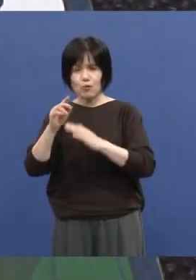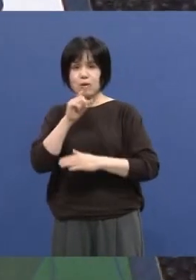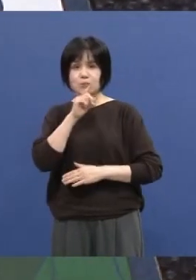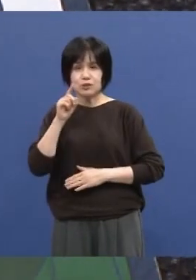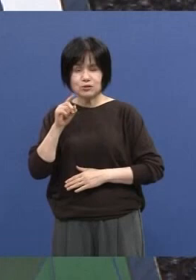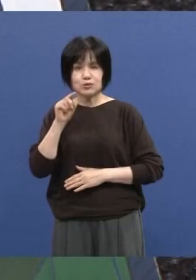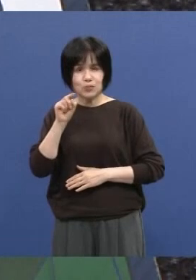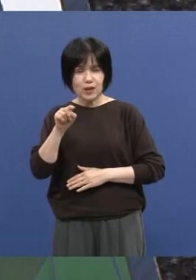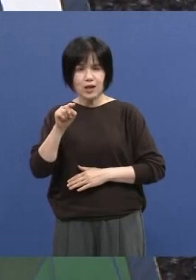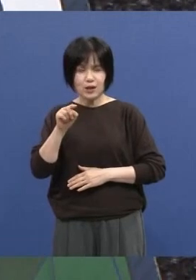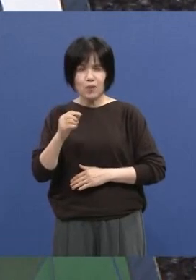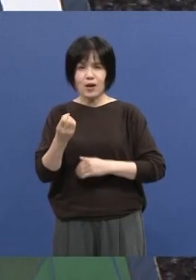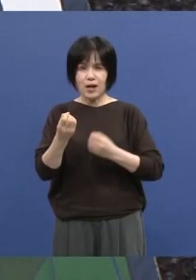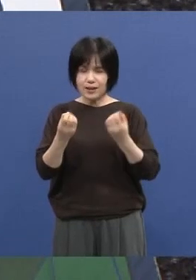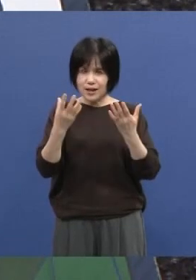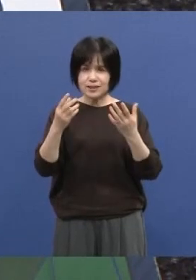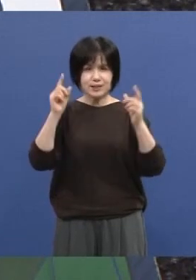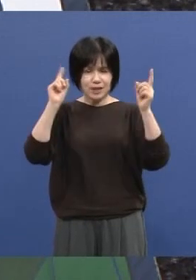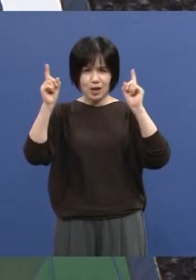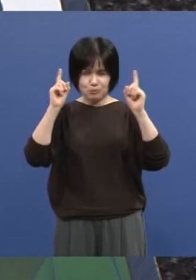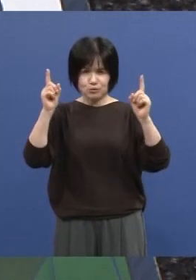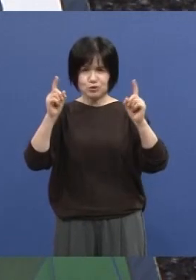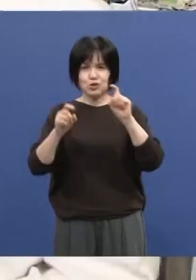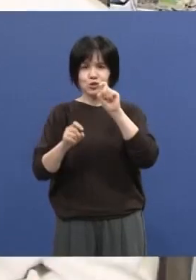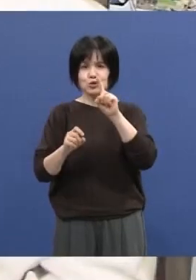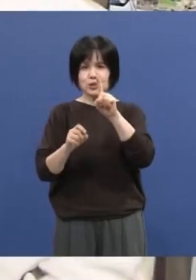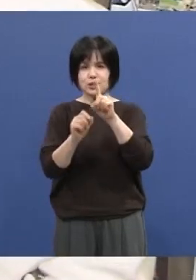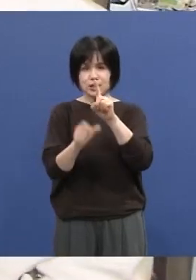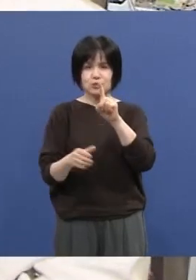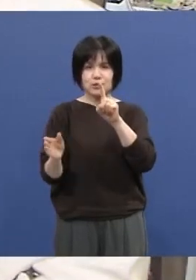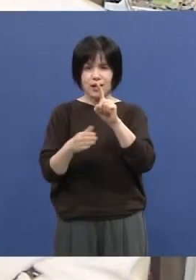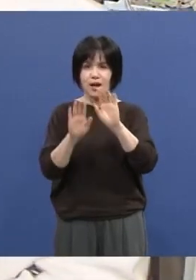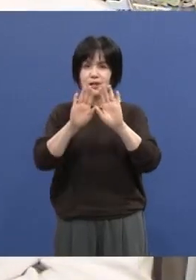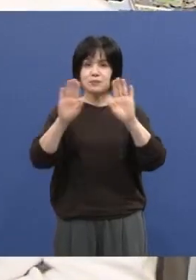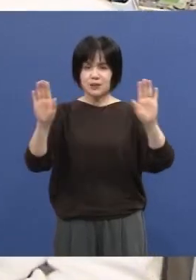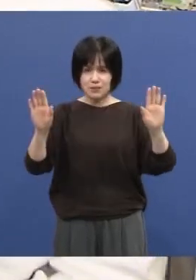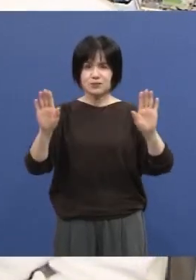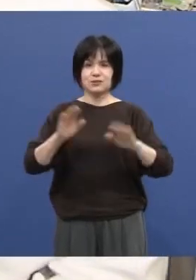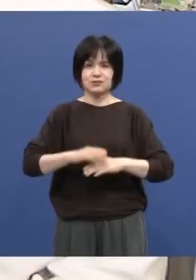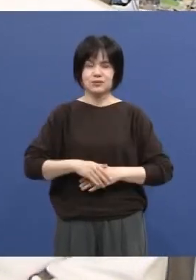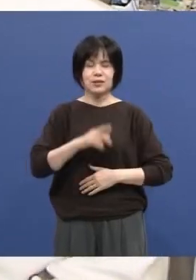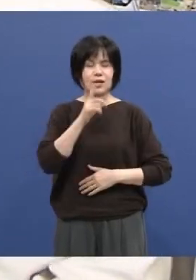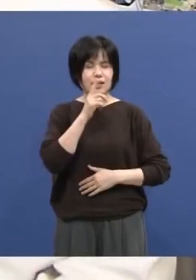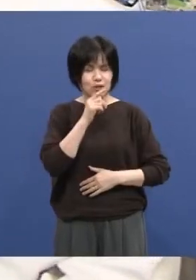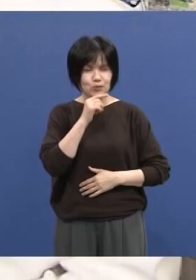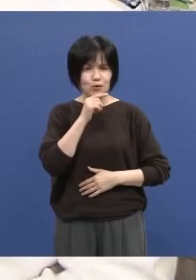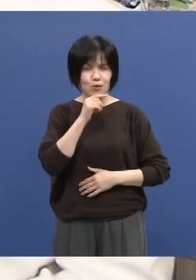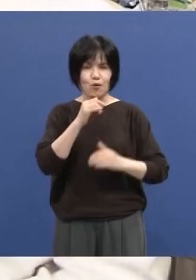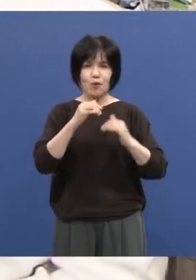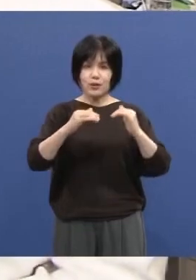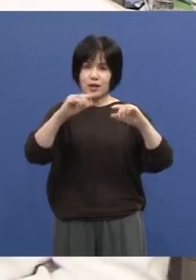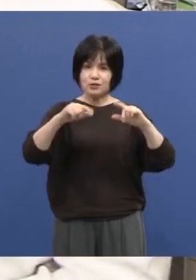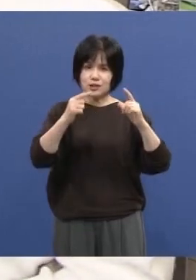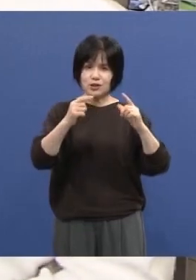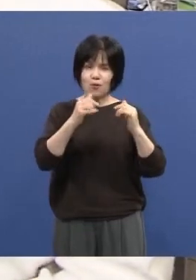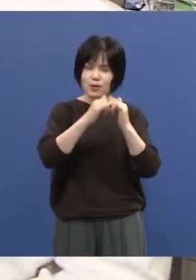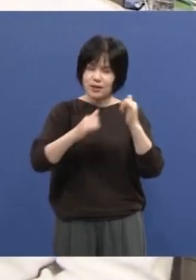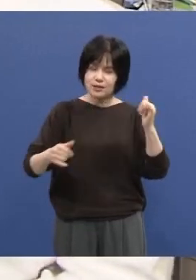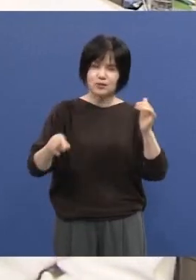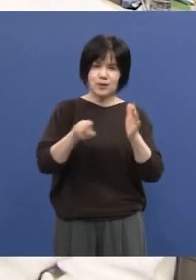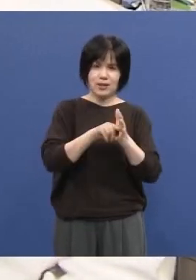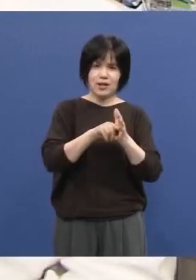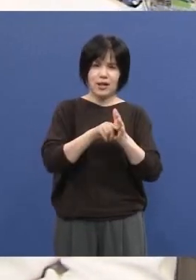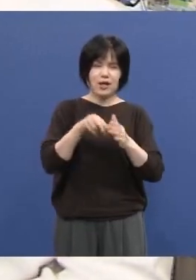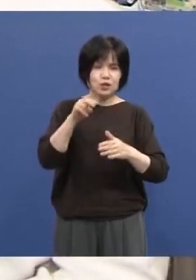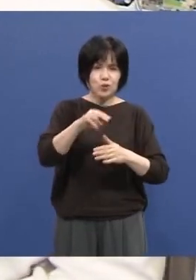ポットを当てた新作が11月から始まっています。 なるほど、高槻の歴史に加えて将棋の町高槻